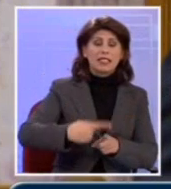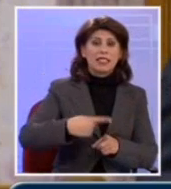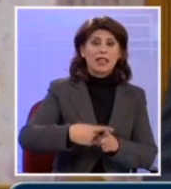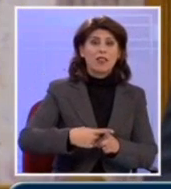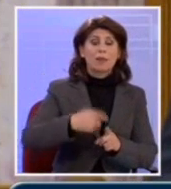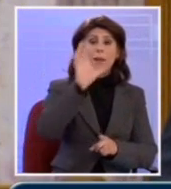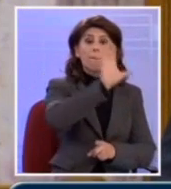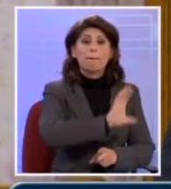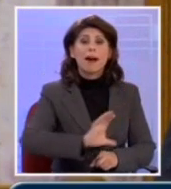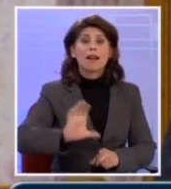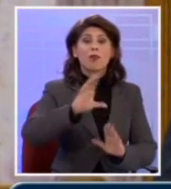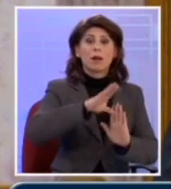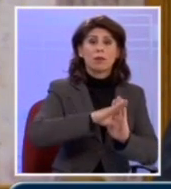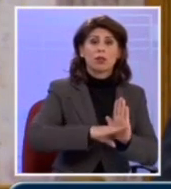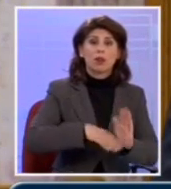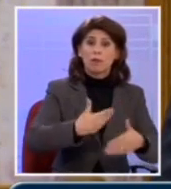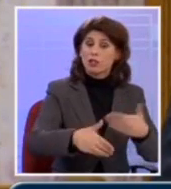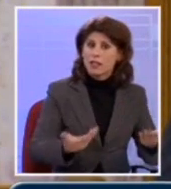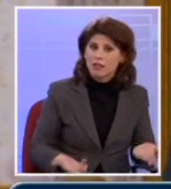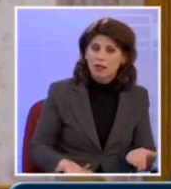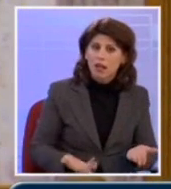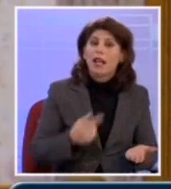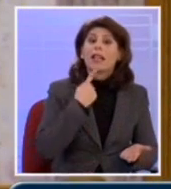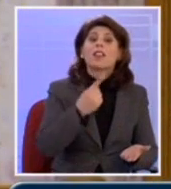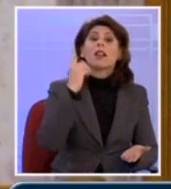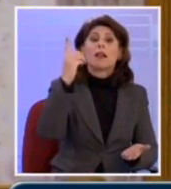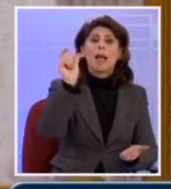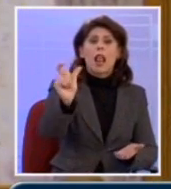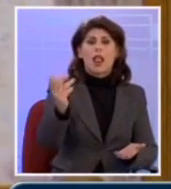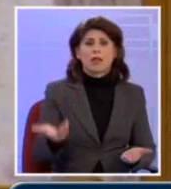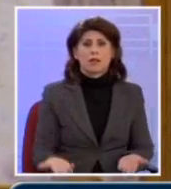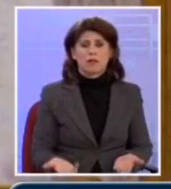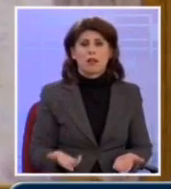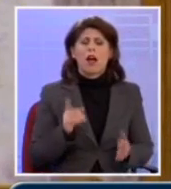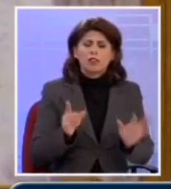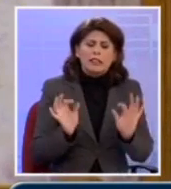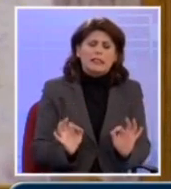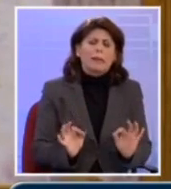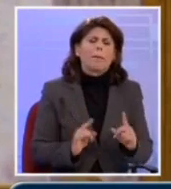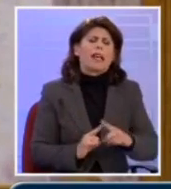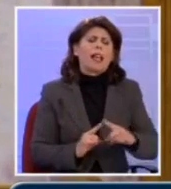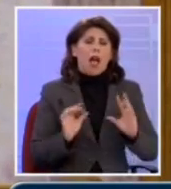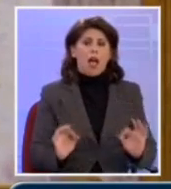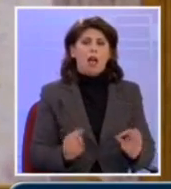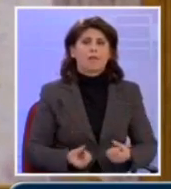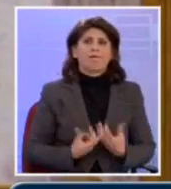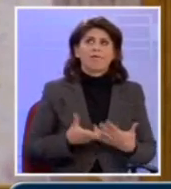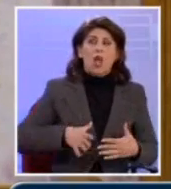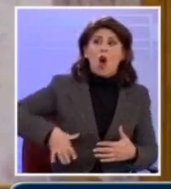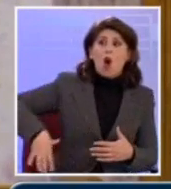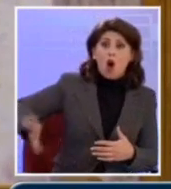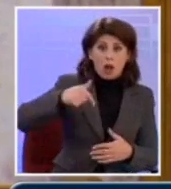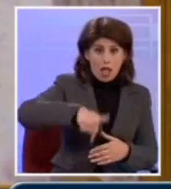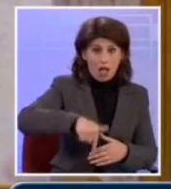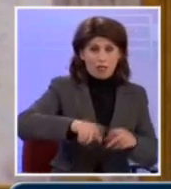τα πανευρωπαϊκά προγράμματα που εξελίσσονται. Γιατί δεν λέτε μια κουβέντα. Έτσι για τους τύπους. Για να αισθανόμαστε όλοι εδώ μέσα